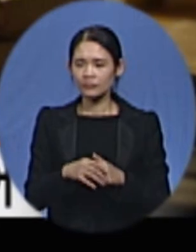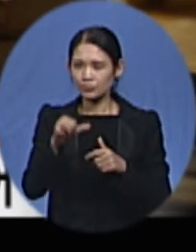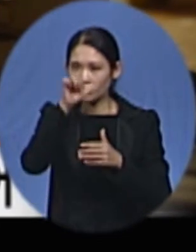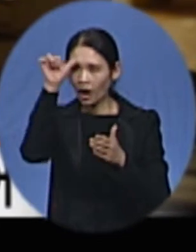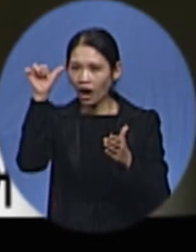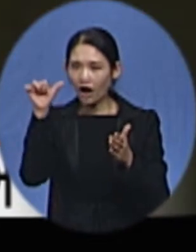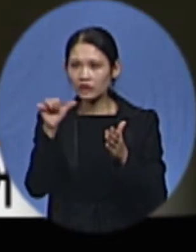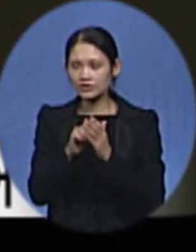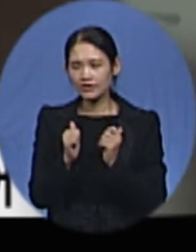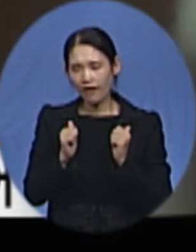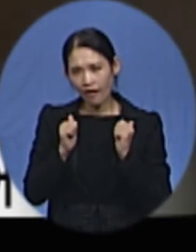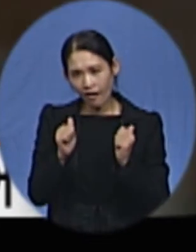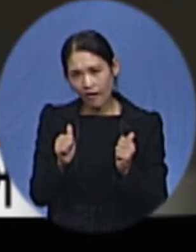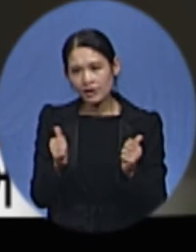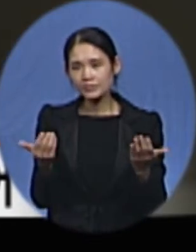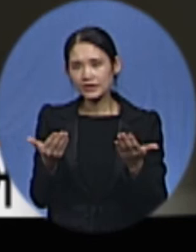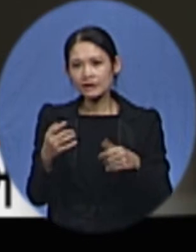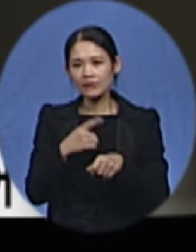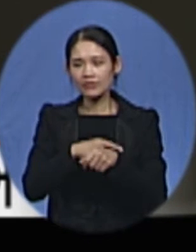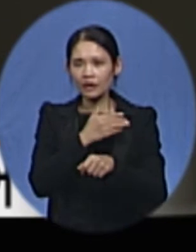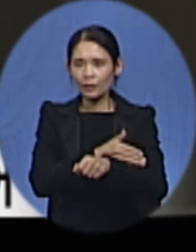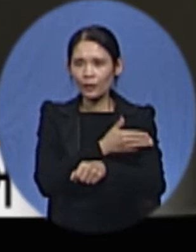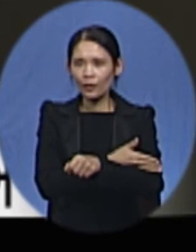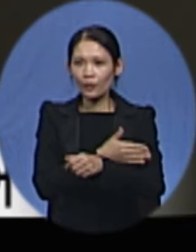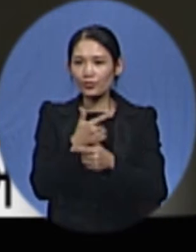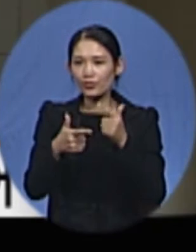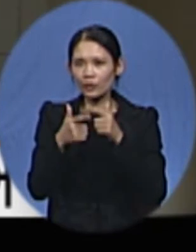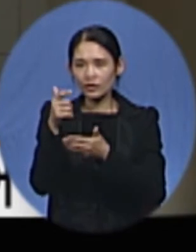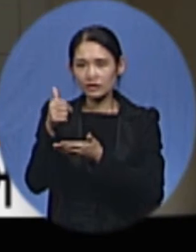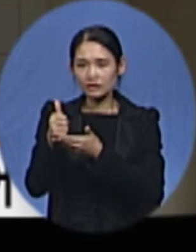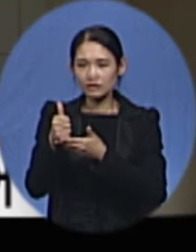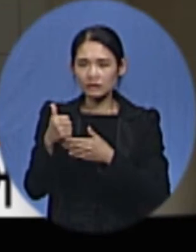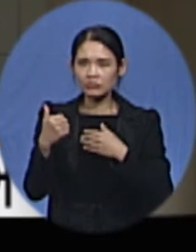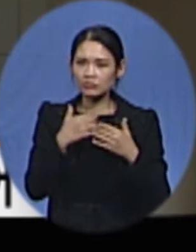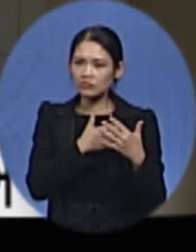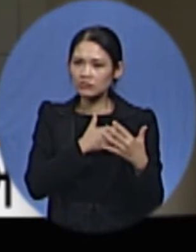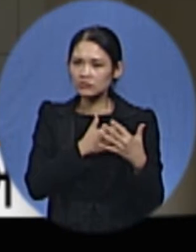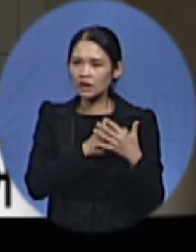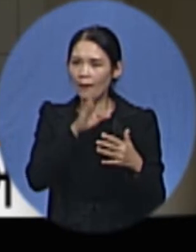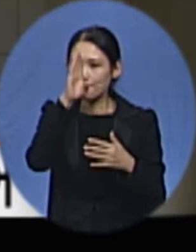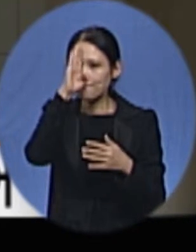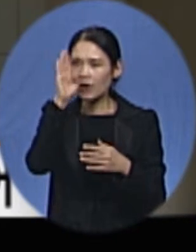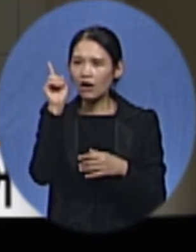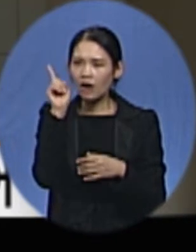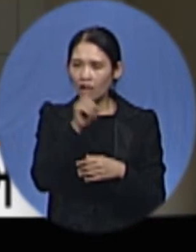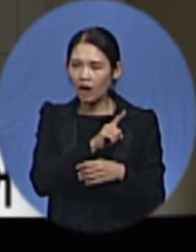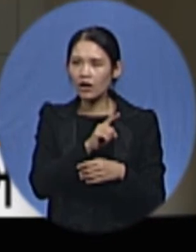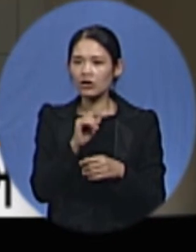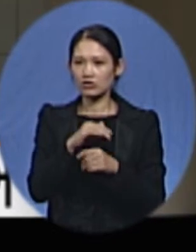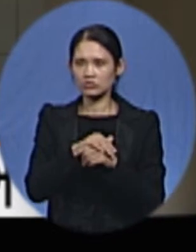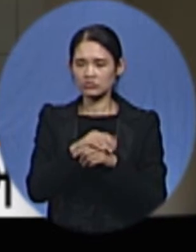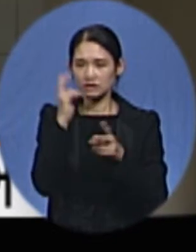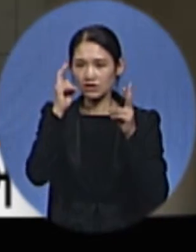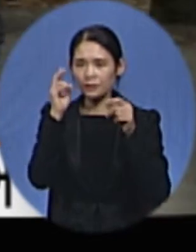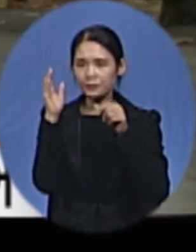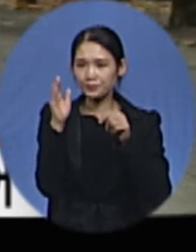평생을 성실하게 몫으로 살아가던 다니엘은 지병인 심장병이 악화되어 일을 할 수 없게